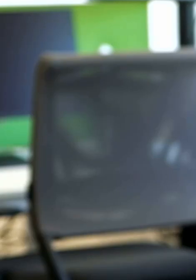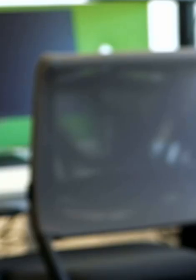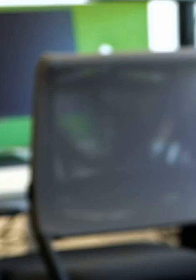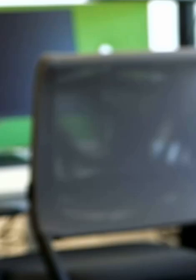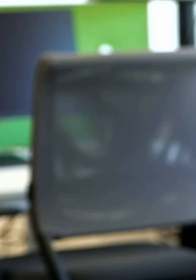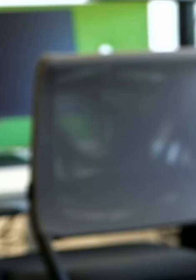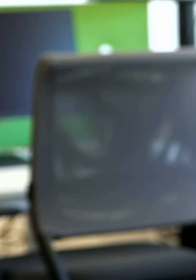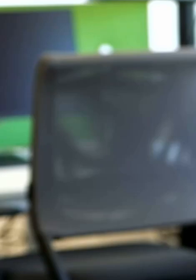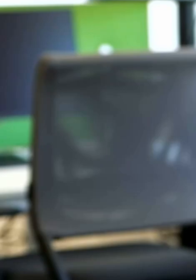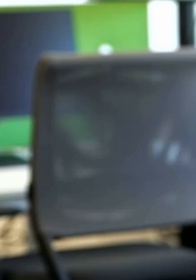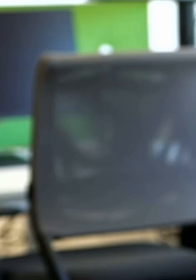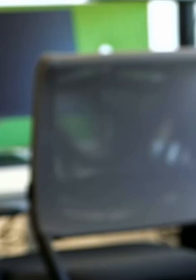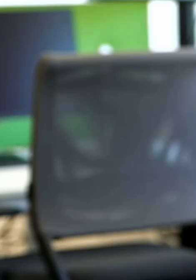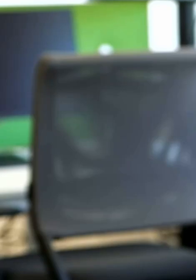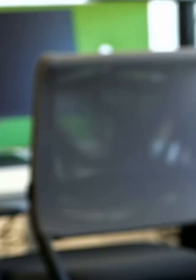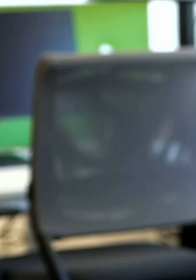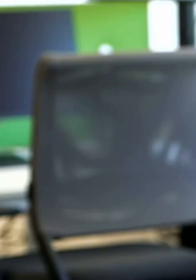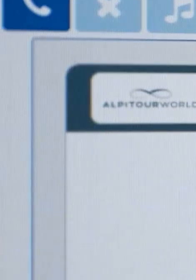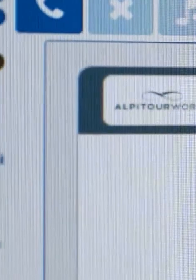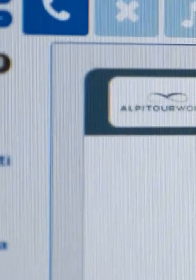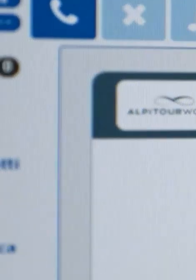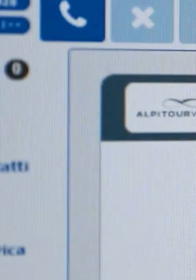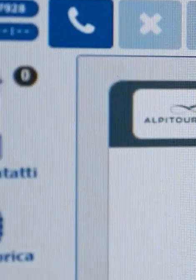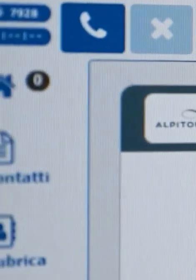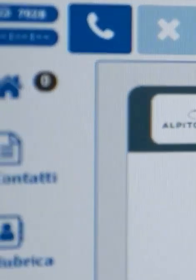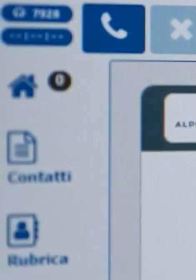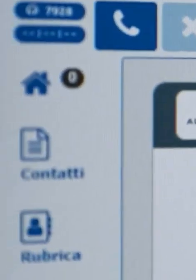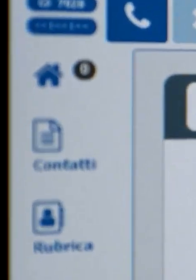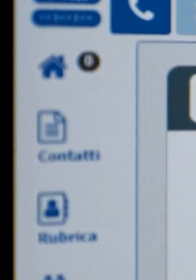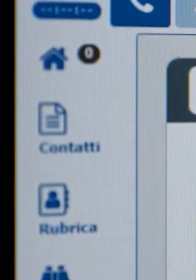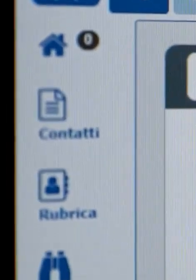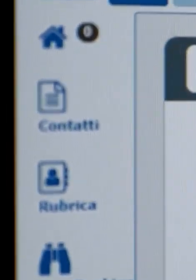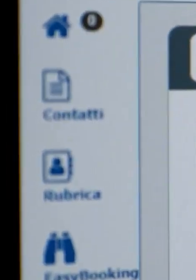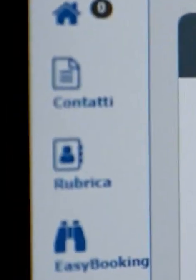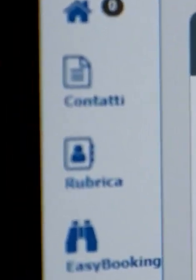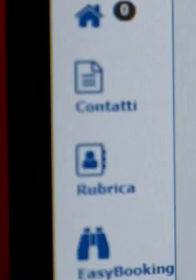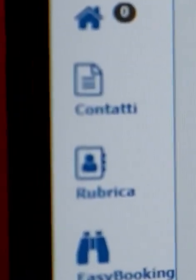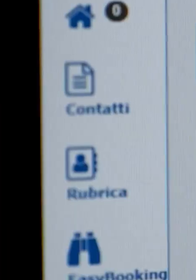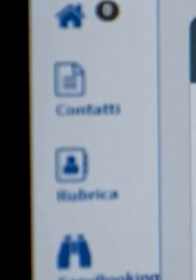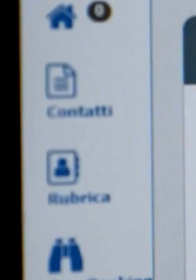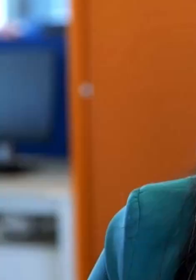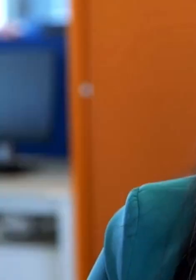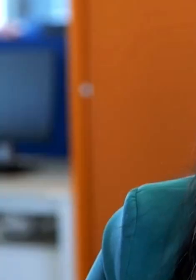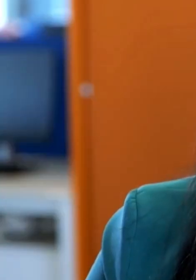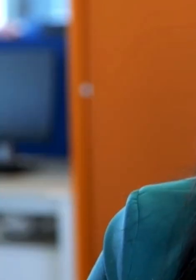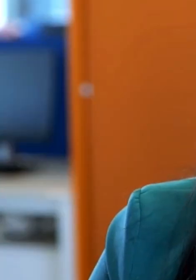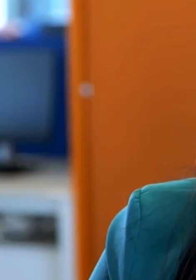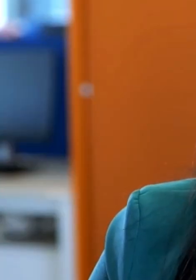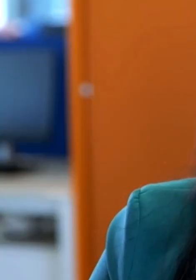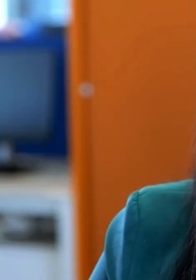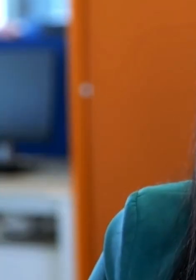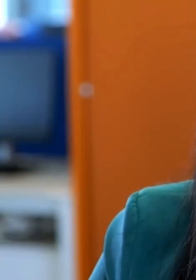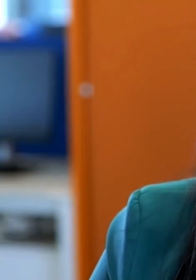di un'altra azienda un conto è quando utilizzi una chat che stai facendo poco poco tua è stata